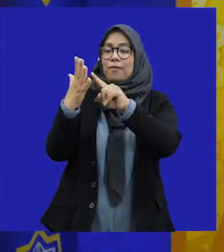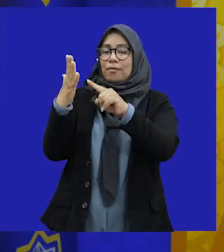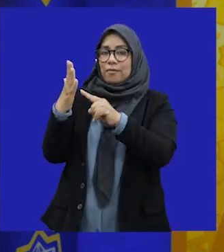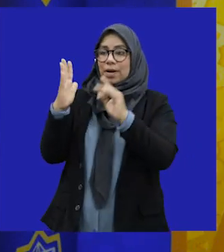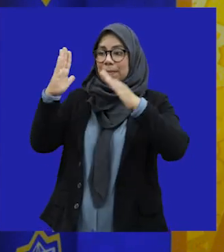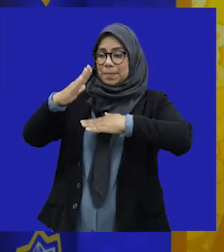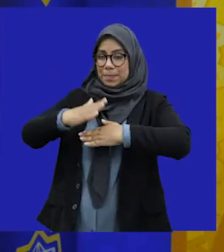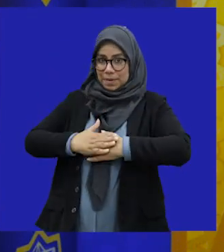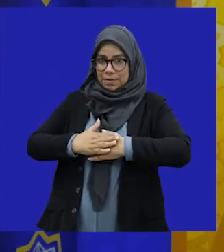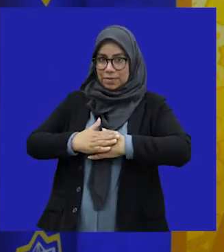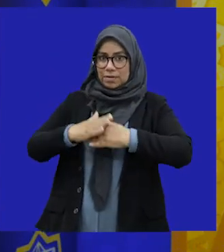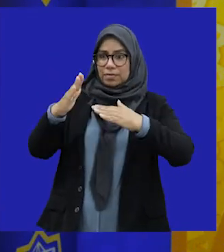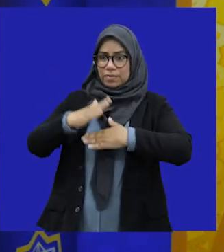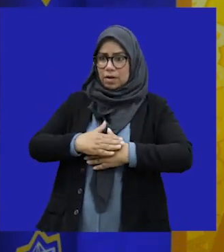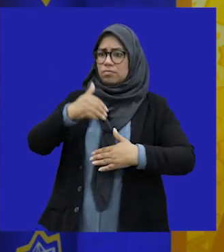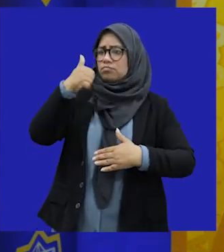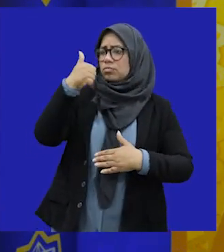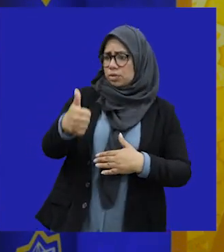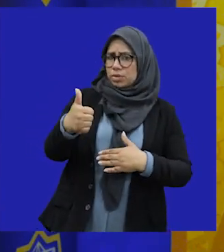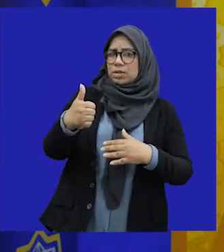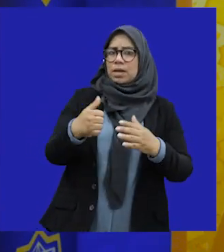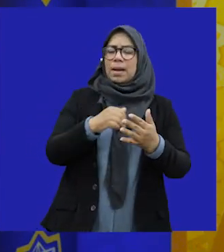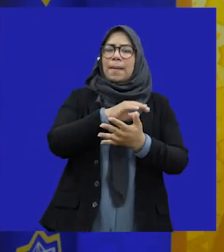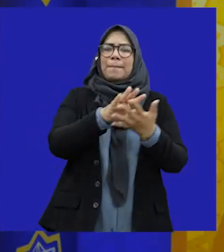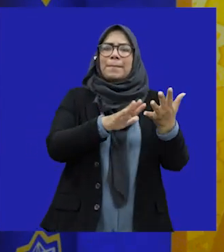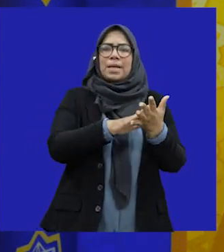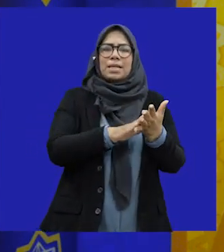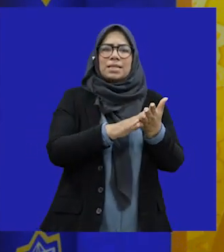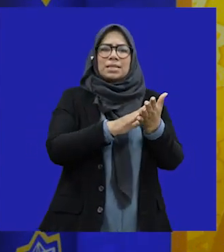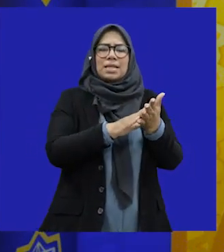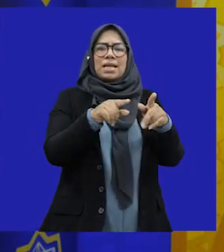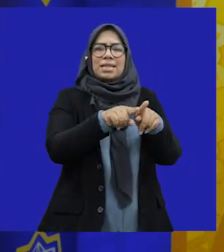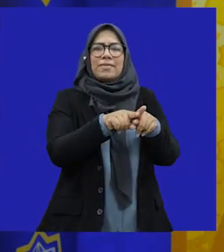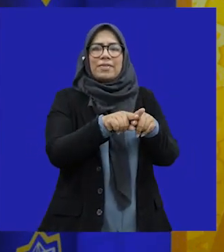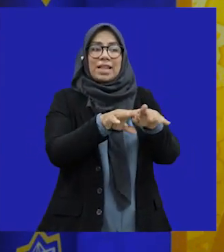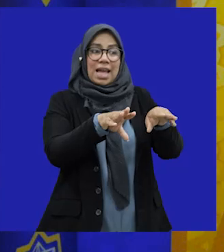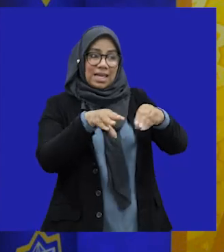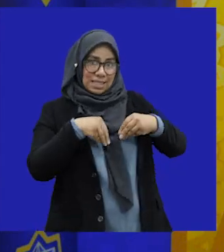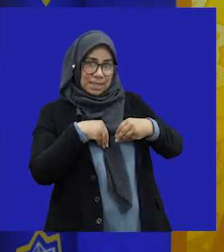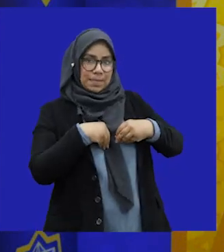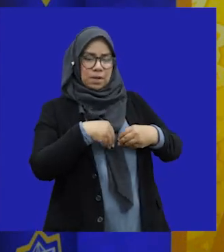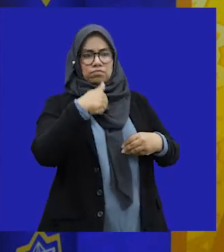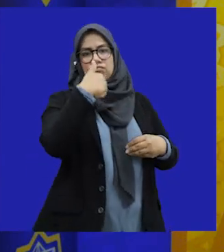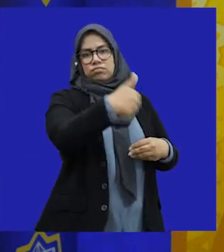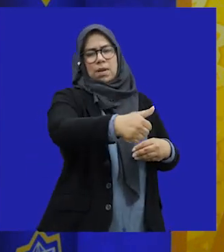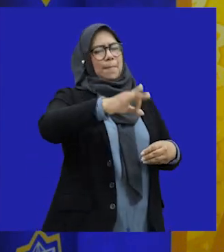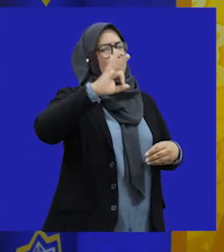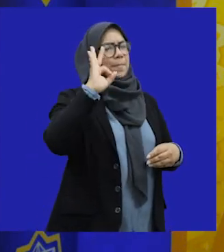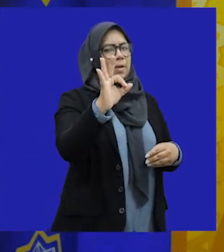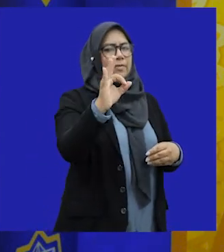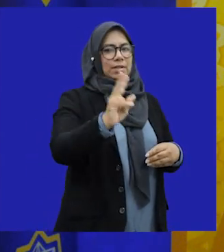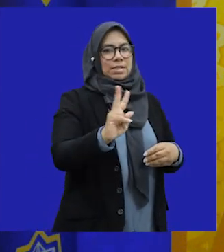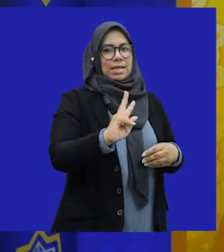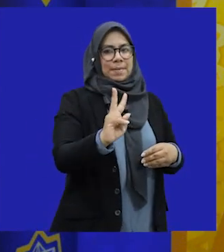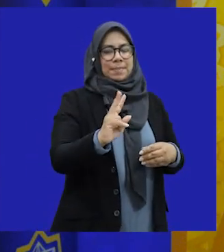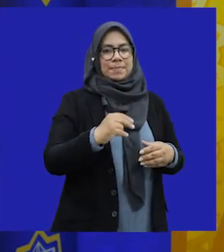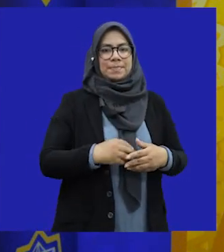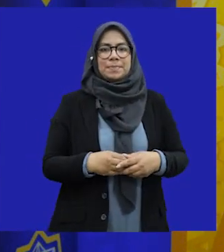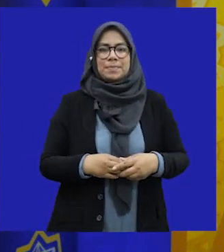be recorded as perfect, meaning his prayers will be recorded as being perfect. وَإِنْ كَانَ انْتَقَصَ مِنْهَا